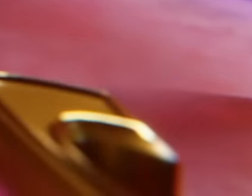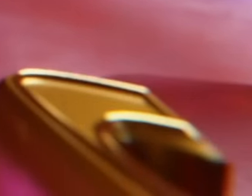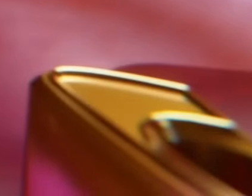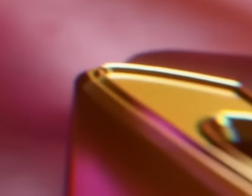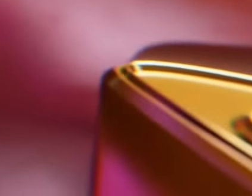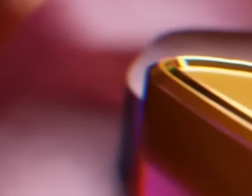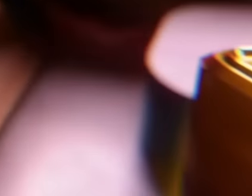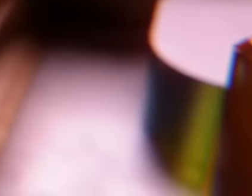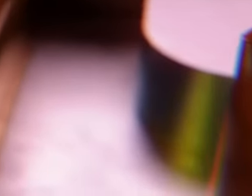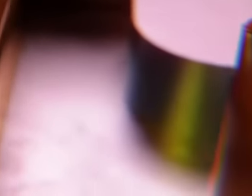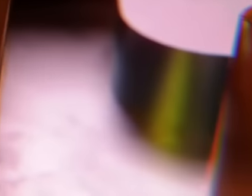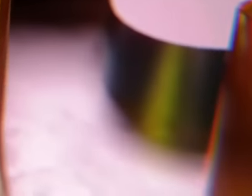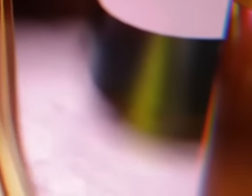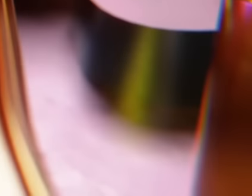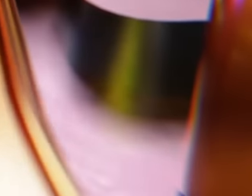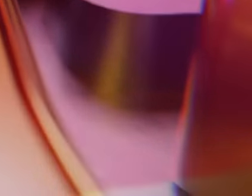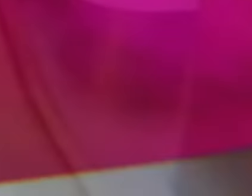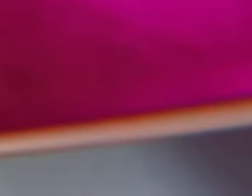رَبَّ